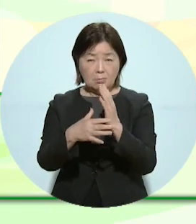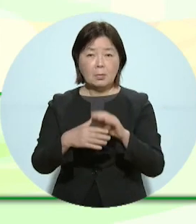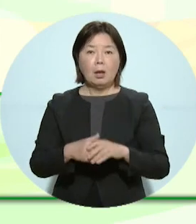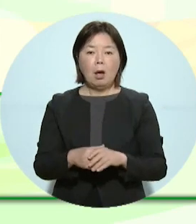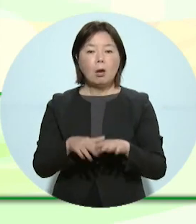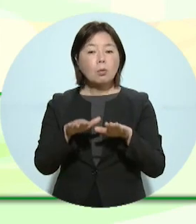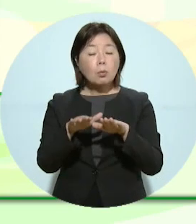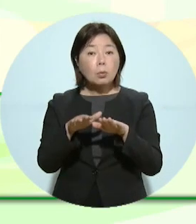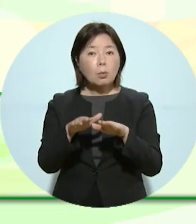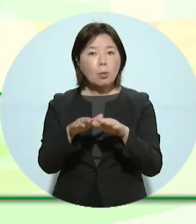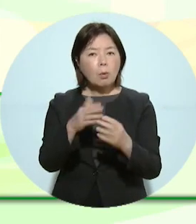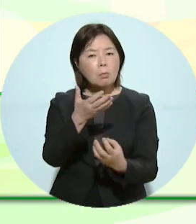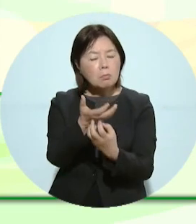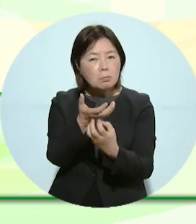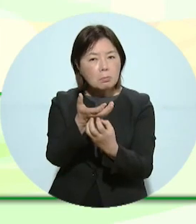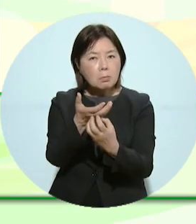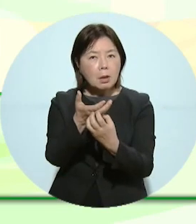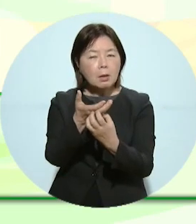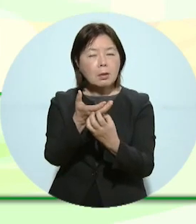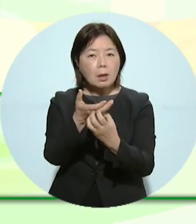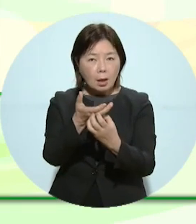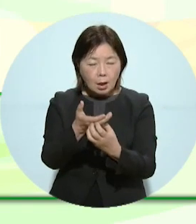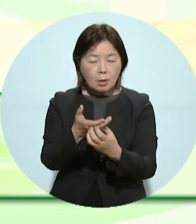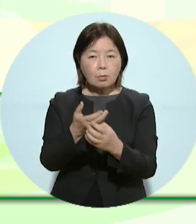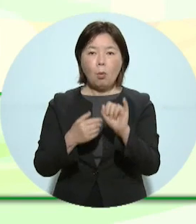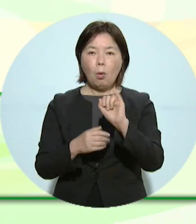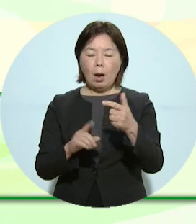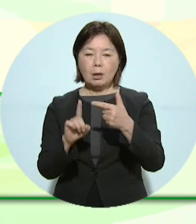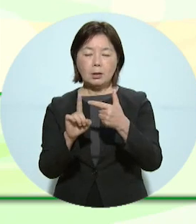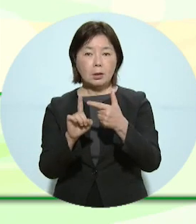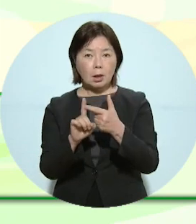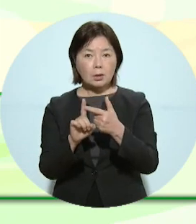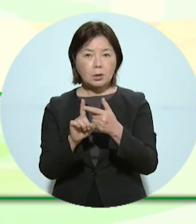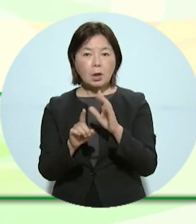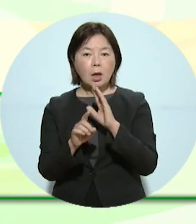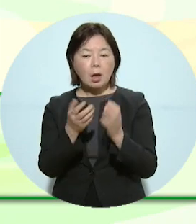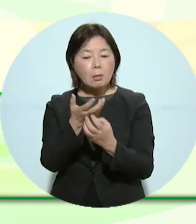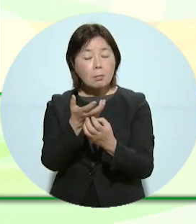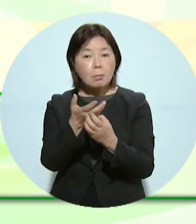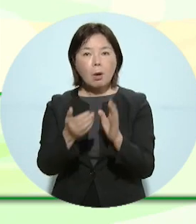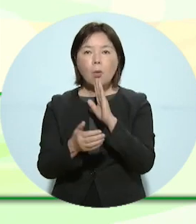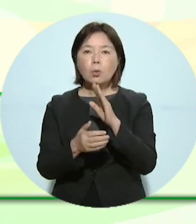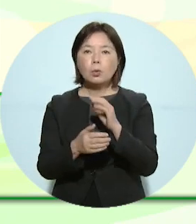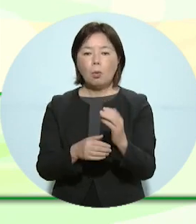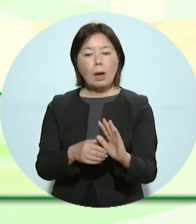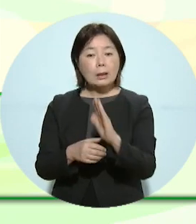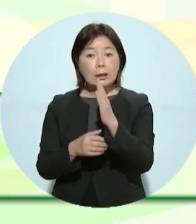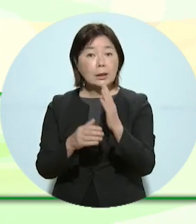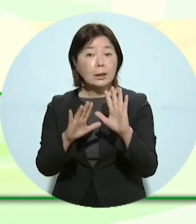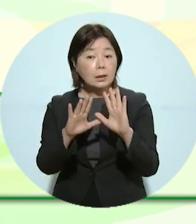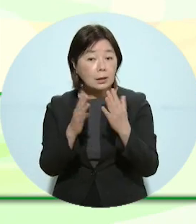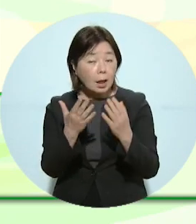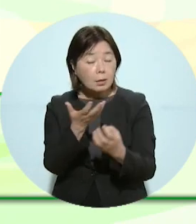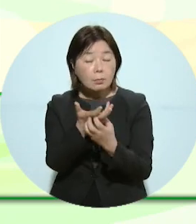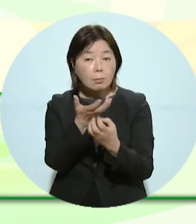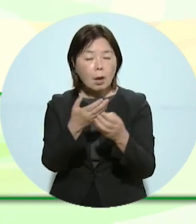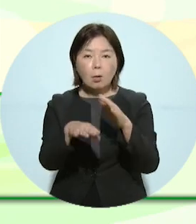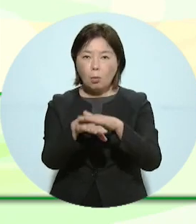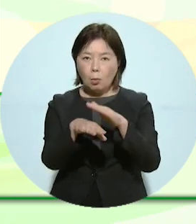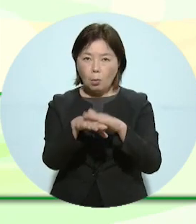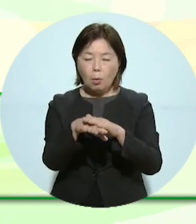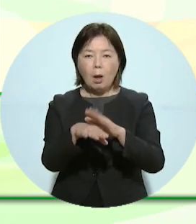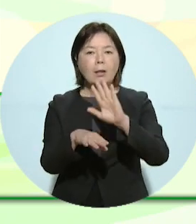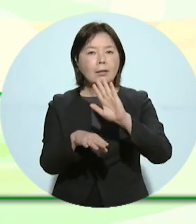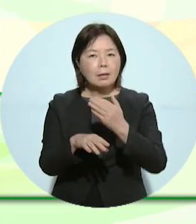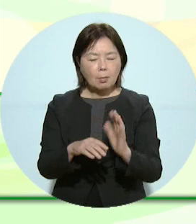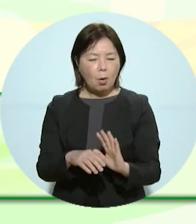この実験はIH クッキングヒーターが火を使わない調理機器にもかかわらず火災の事故などが毎